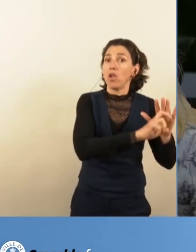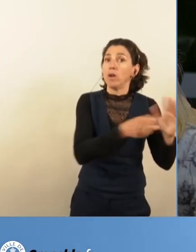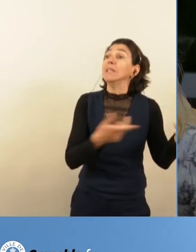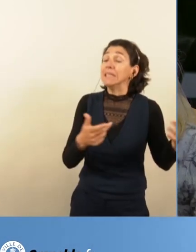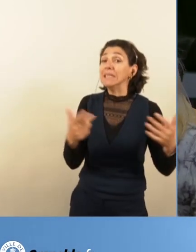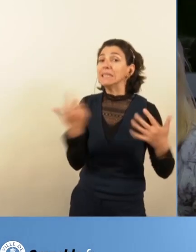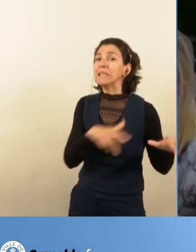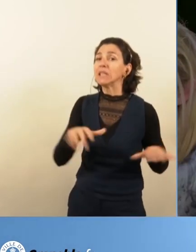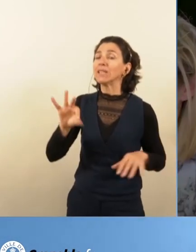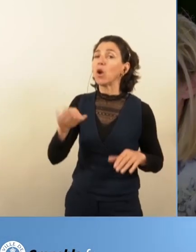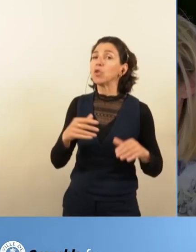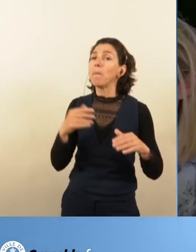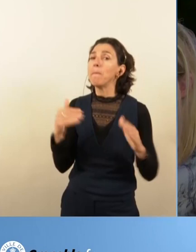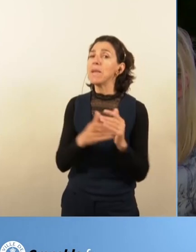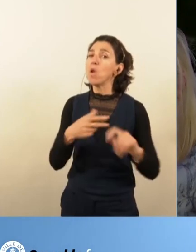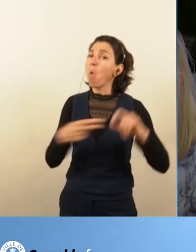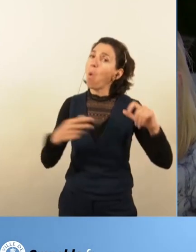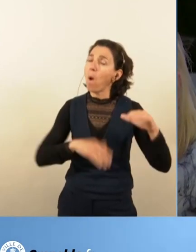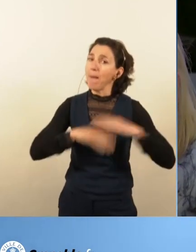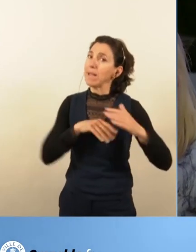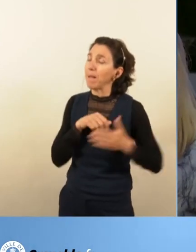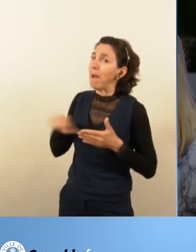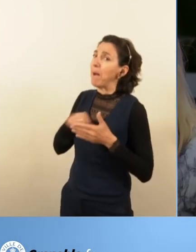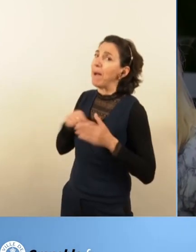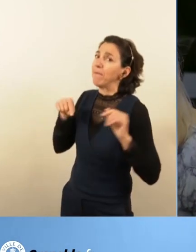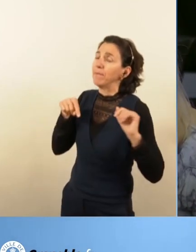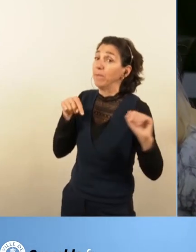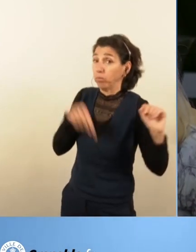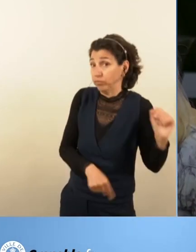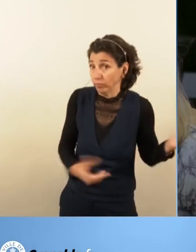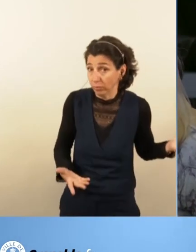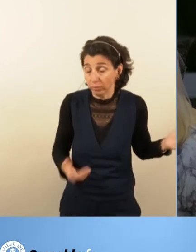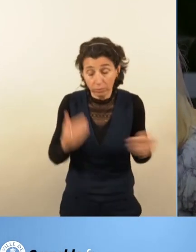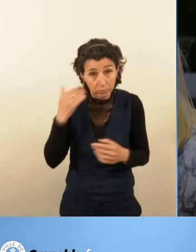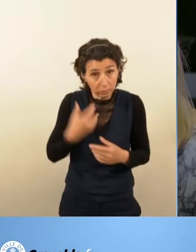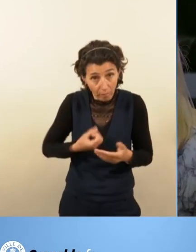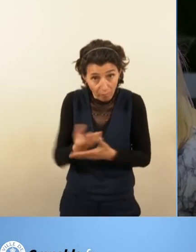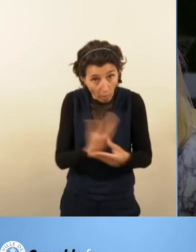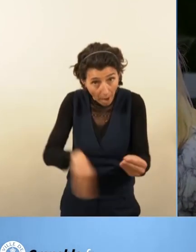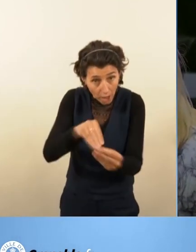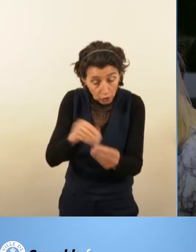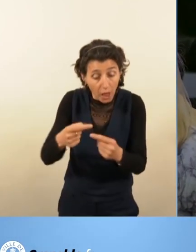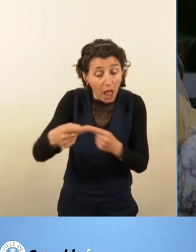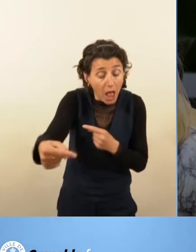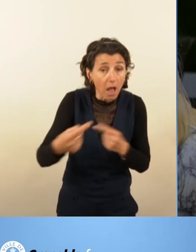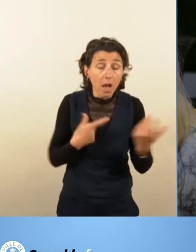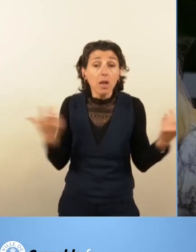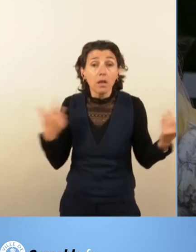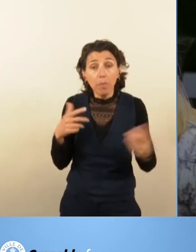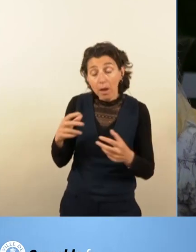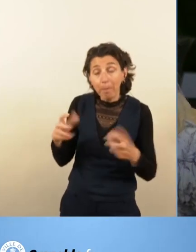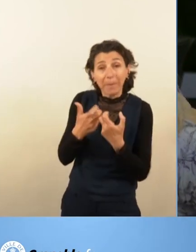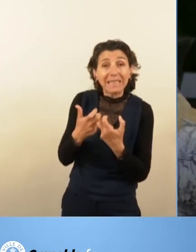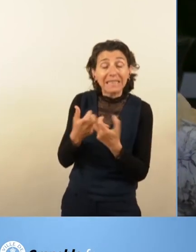750 000 euros et il faudra un jour d'ailleurs je le dis au passage que on chiffre le coût de l'insécurité à grenat parce que les 6 millions de